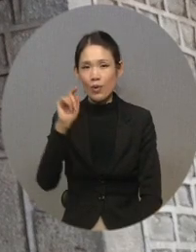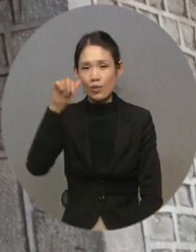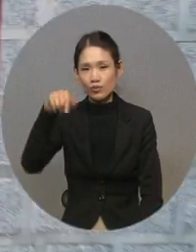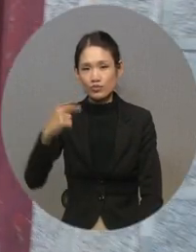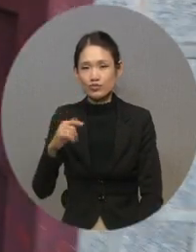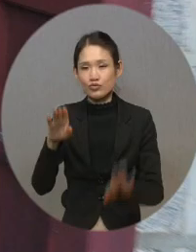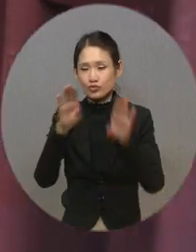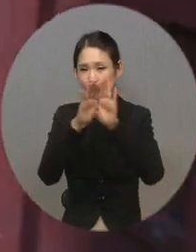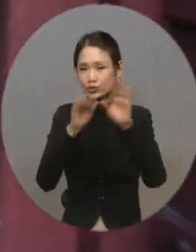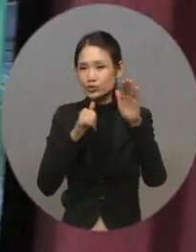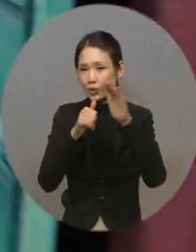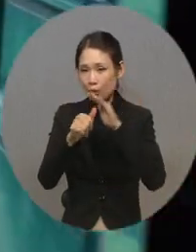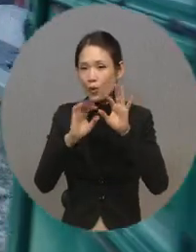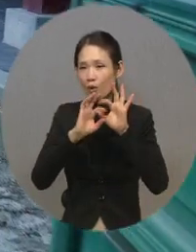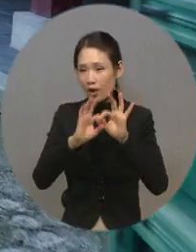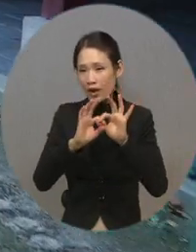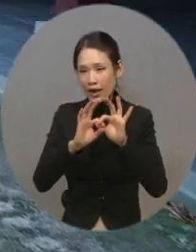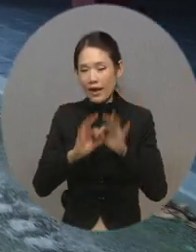합니다.